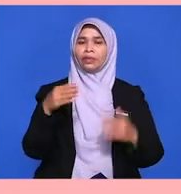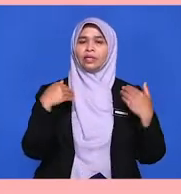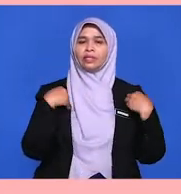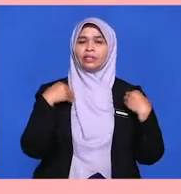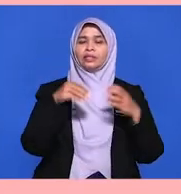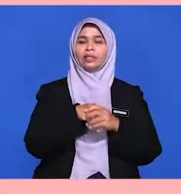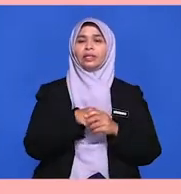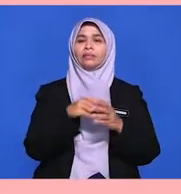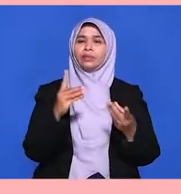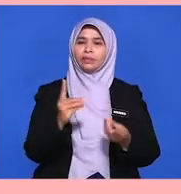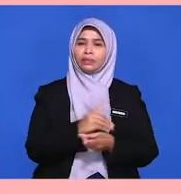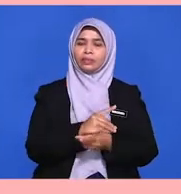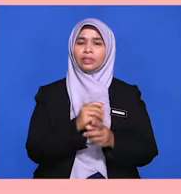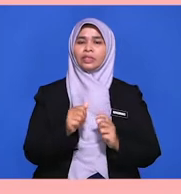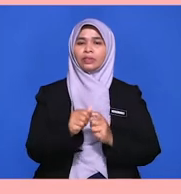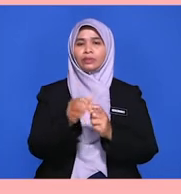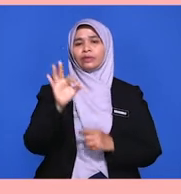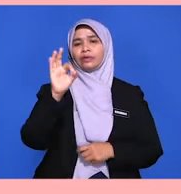betul.